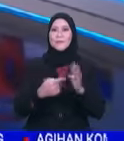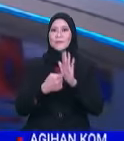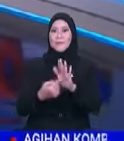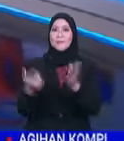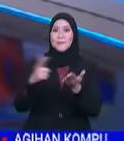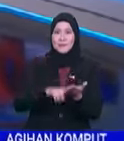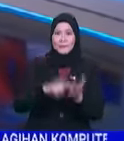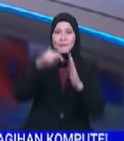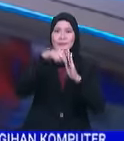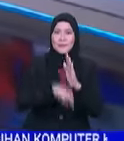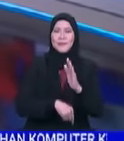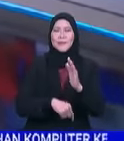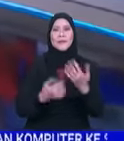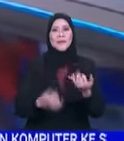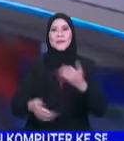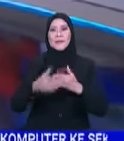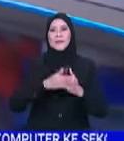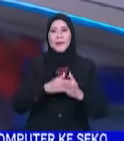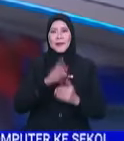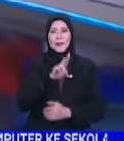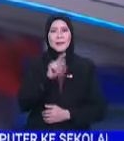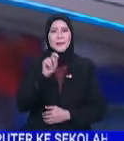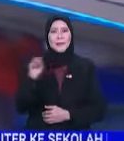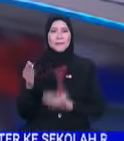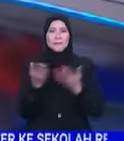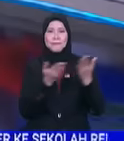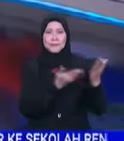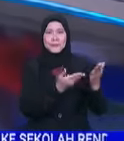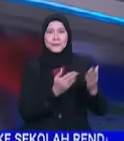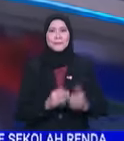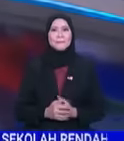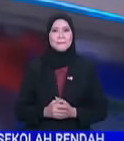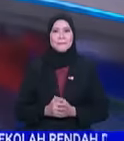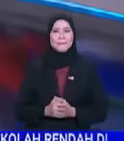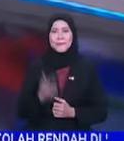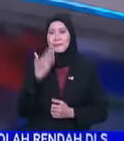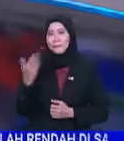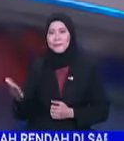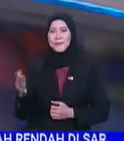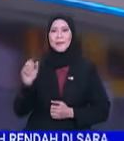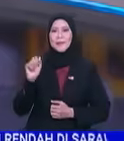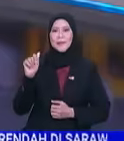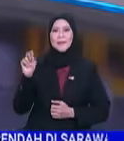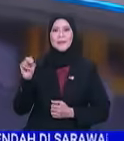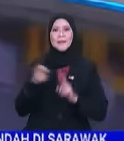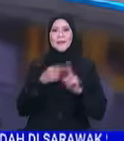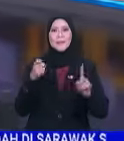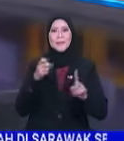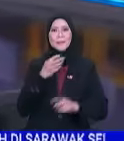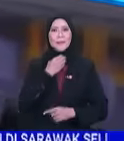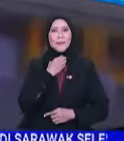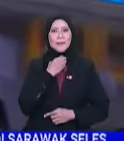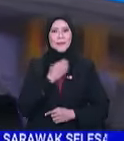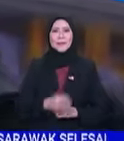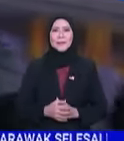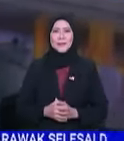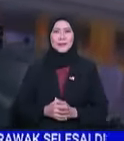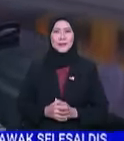berita selanjutnya, kembali semula ke Angkasa Puri. Silakan. Baik, terima kasih Ain untuk perkembangan dari negeri Perak itu